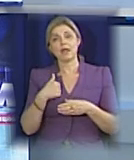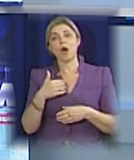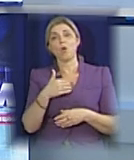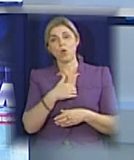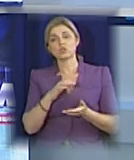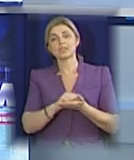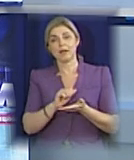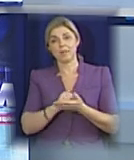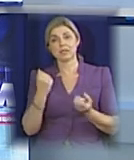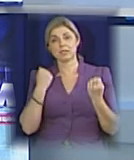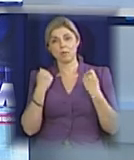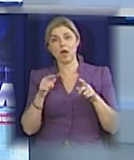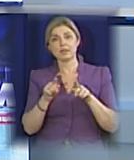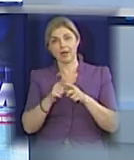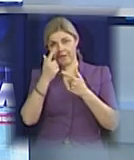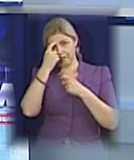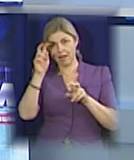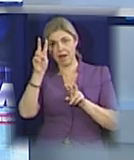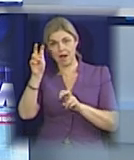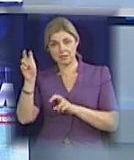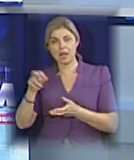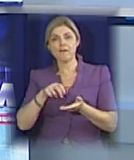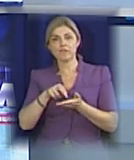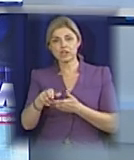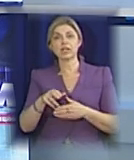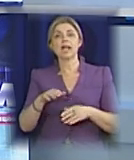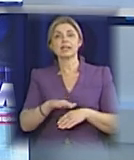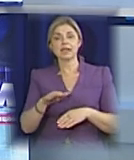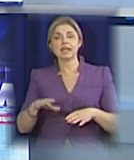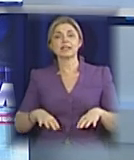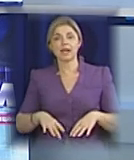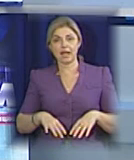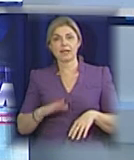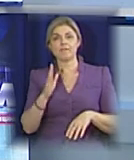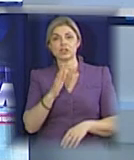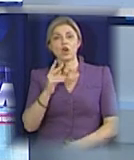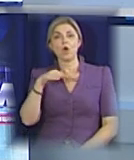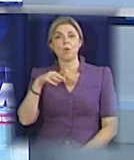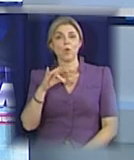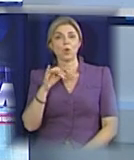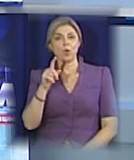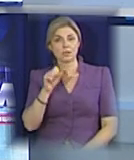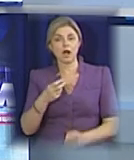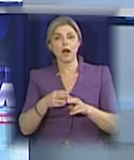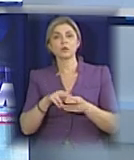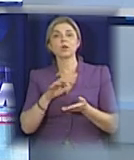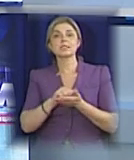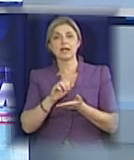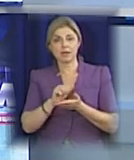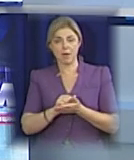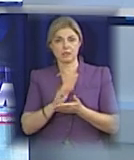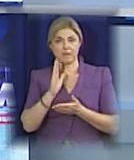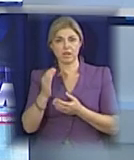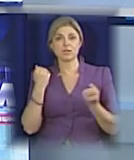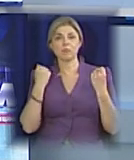З такими гаслами вийшли вихованці тренера з плавання В'ячеслава Мороза, які займаються на базі спорткомплексу «Зоря». Батьки